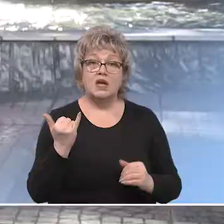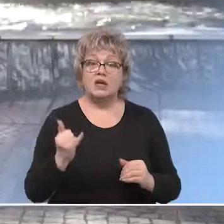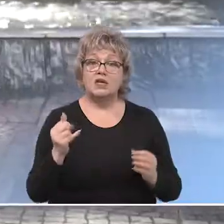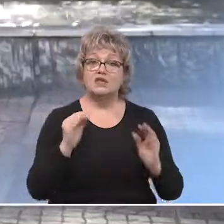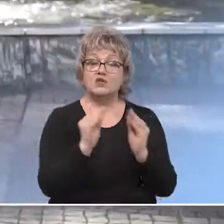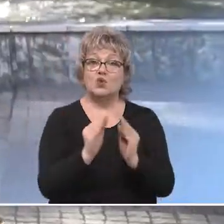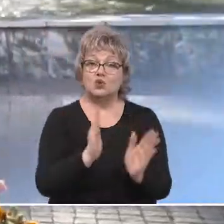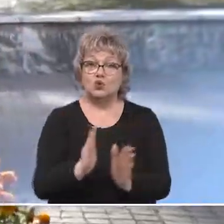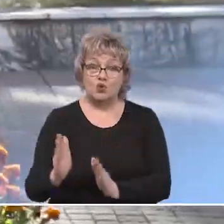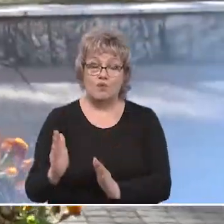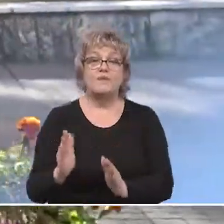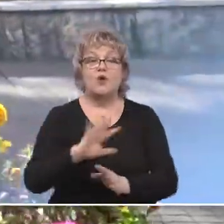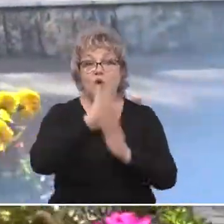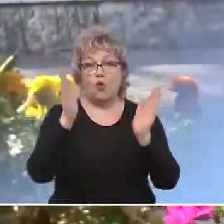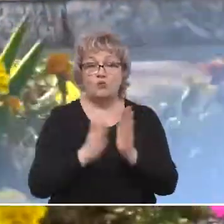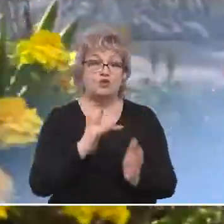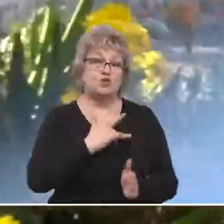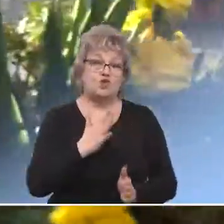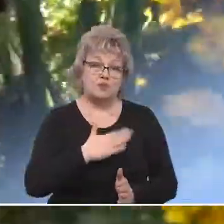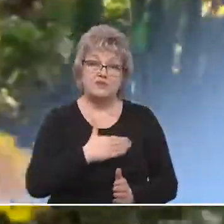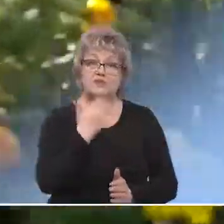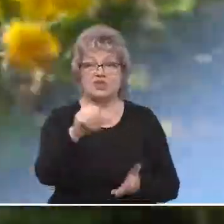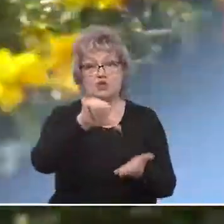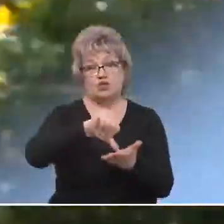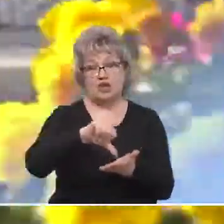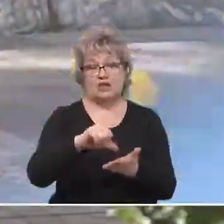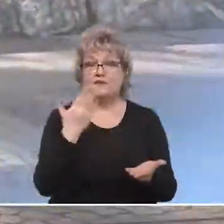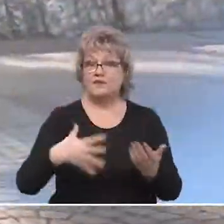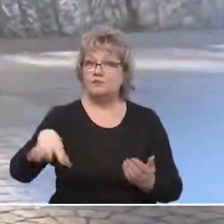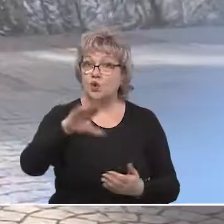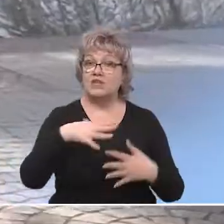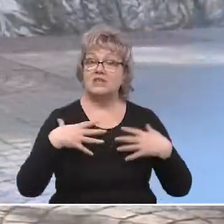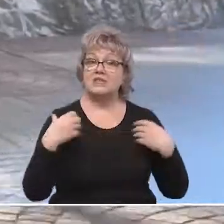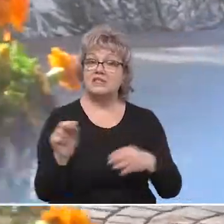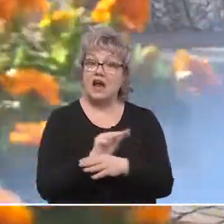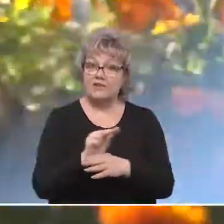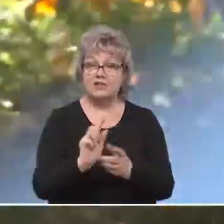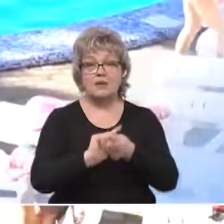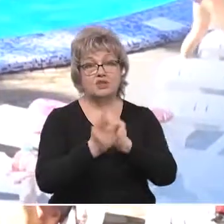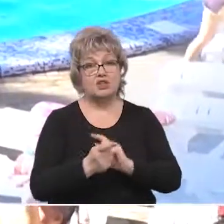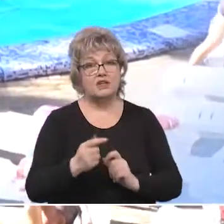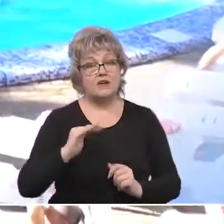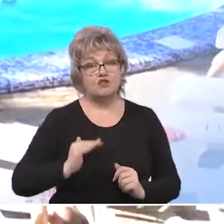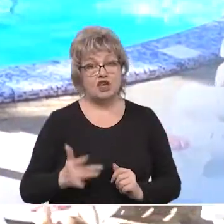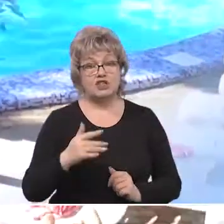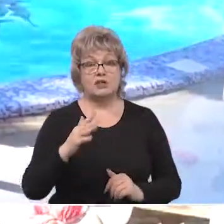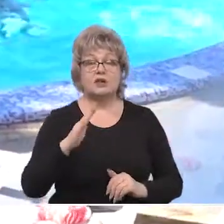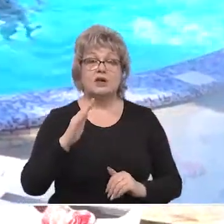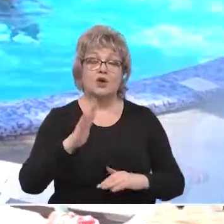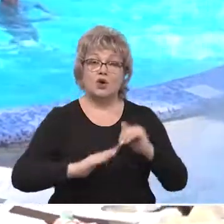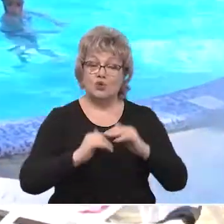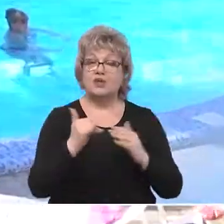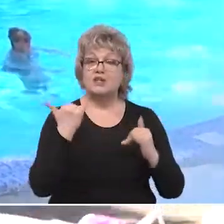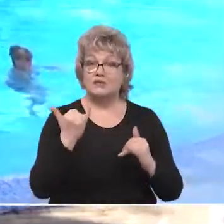главное – структуру сельхозпредприятия, общую собственность ее членов. Ведь многие здравницы быстро перешли в частные руки.